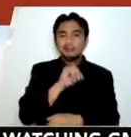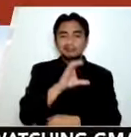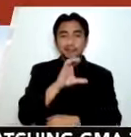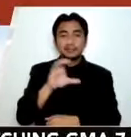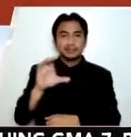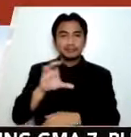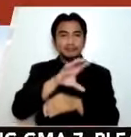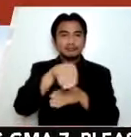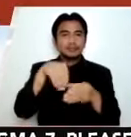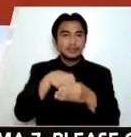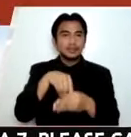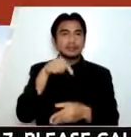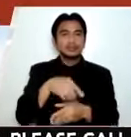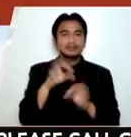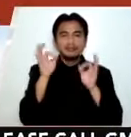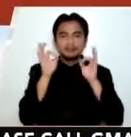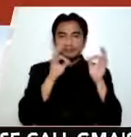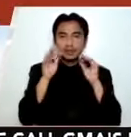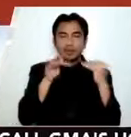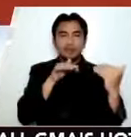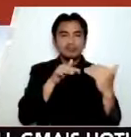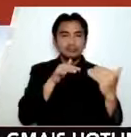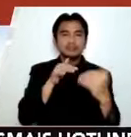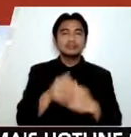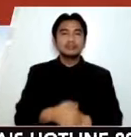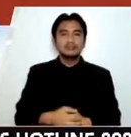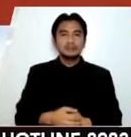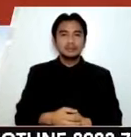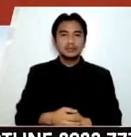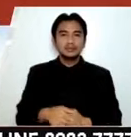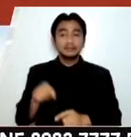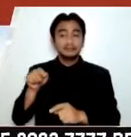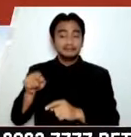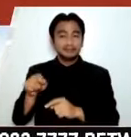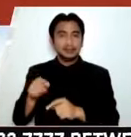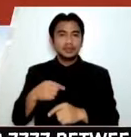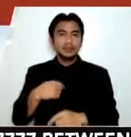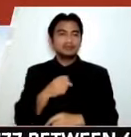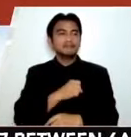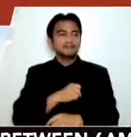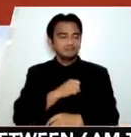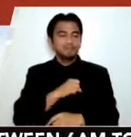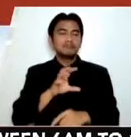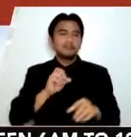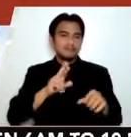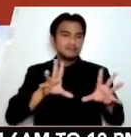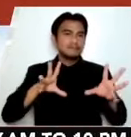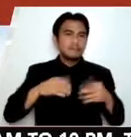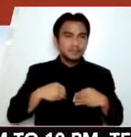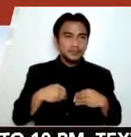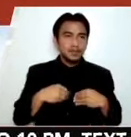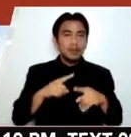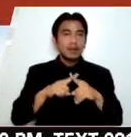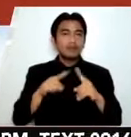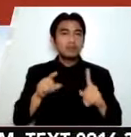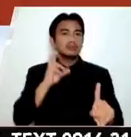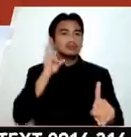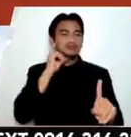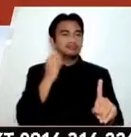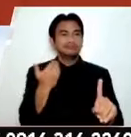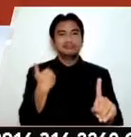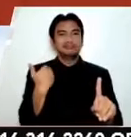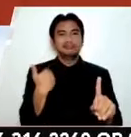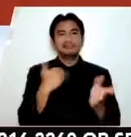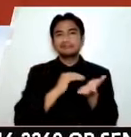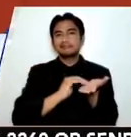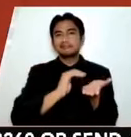war. Napatawad na raw ni De Lima ang mga tumayong saksi laban sa kanya, pero hindi pa si dating Pangulong Duterte. Wala pang tugon